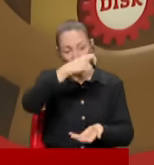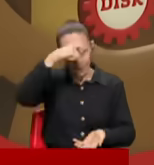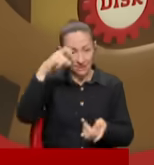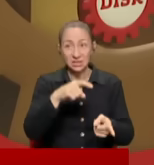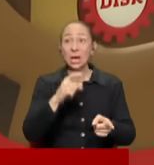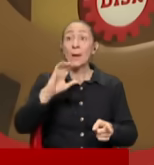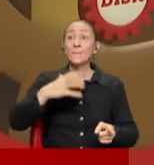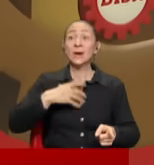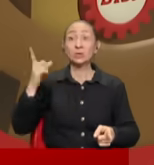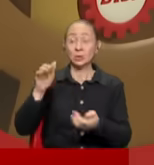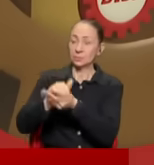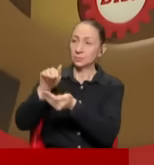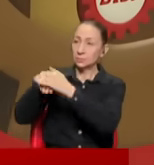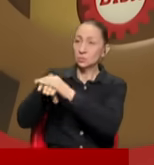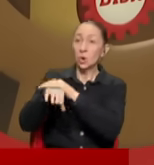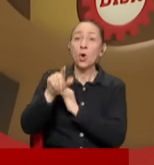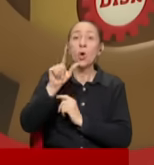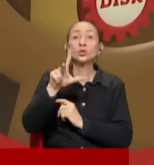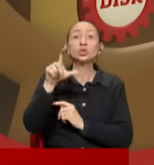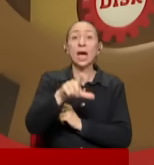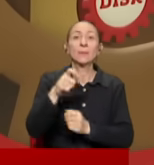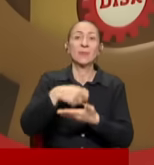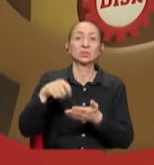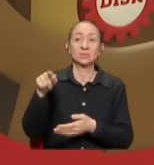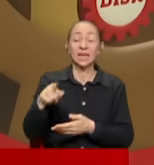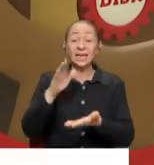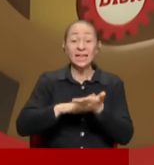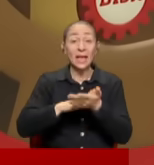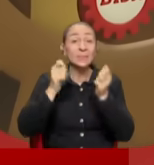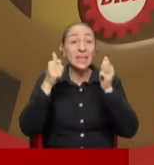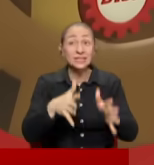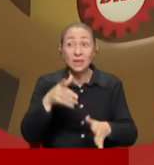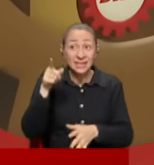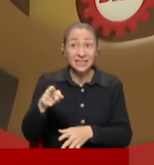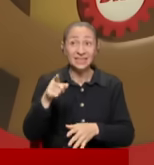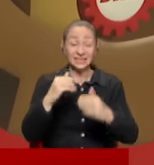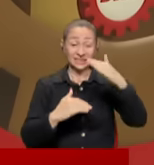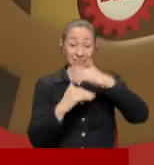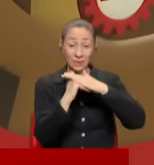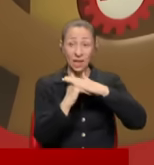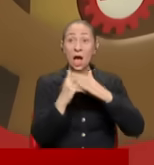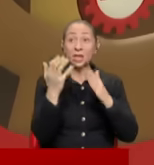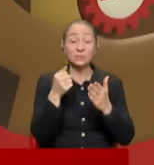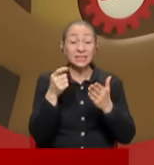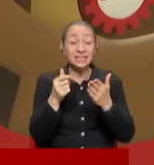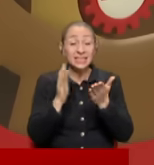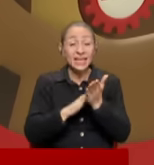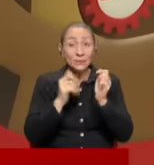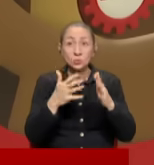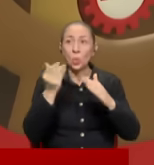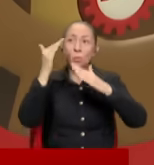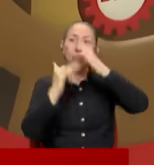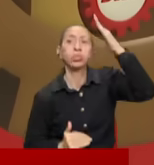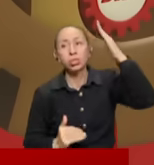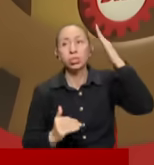emeğimizdir. İşverende bekleyen 13. ay ücretimizdir. Dolayısıyla kıdem tazminatı tavanı, alacağımız kıdem tazminatını çok ciddi